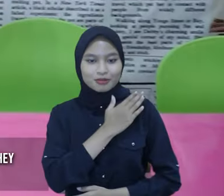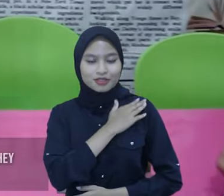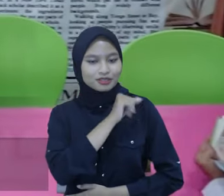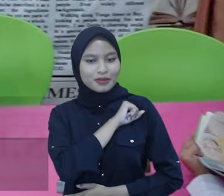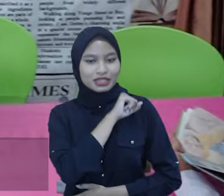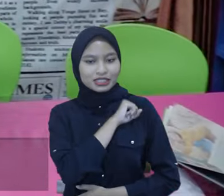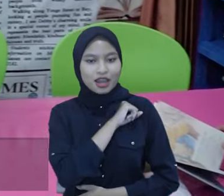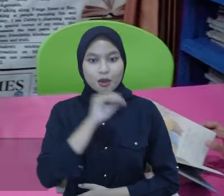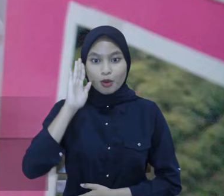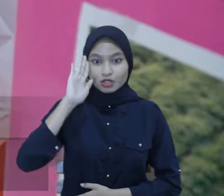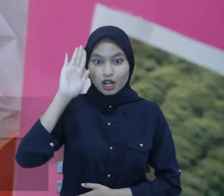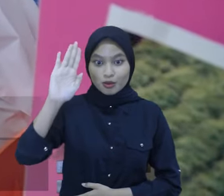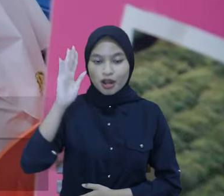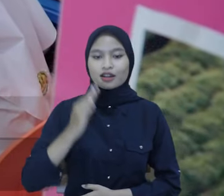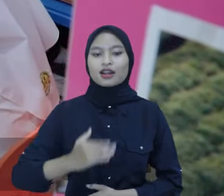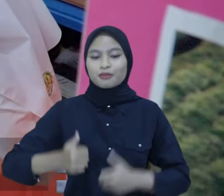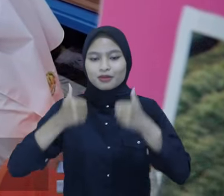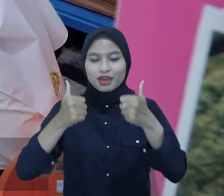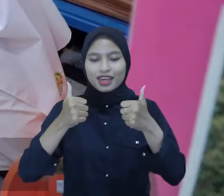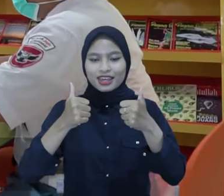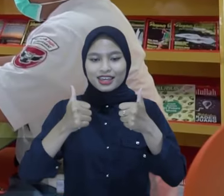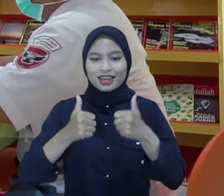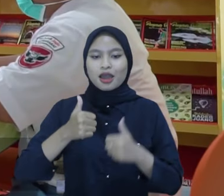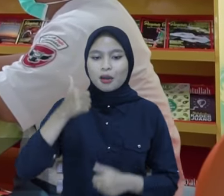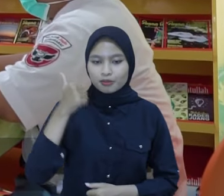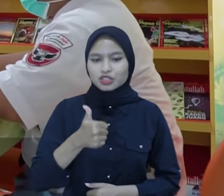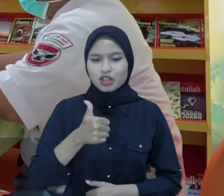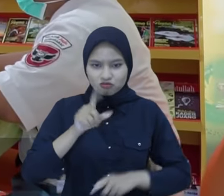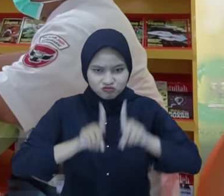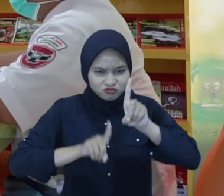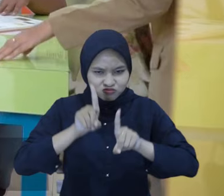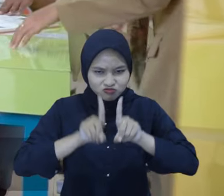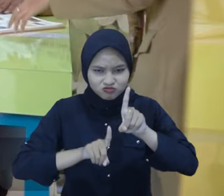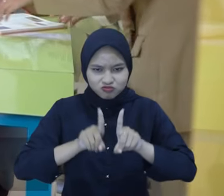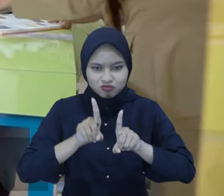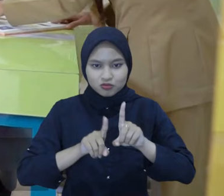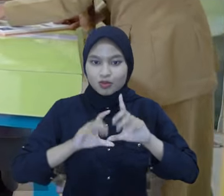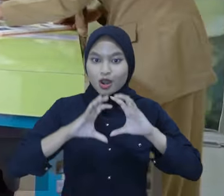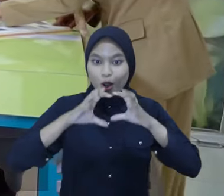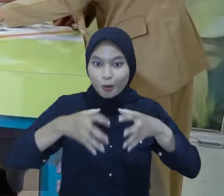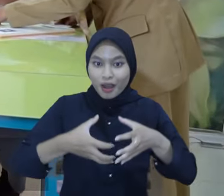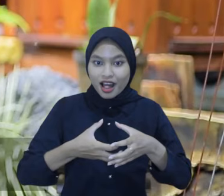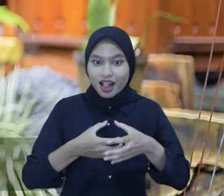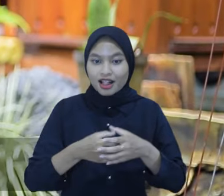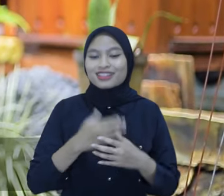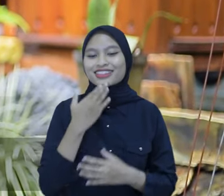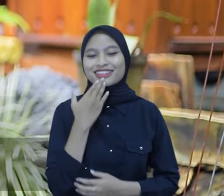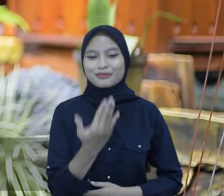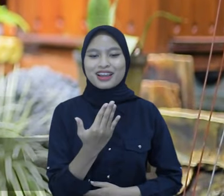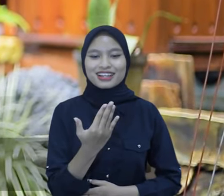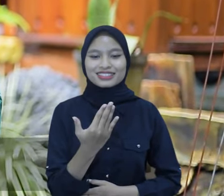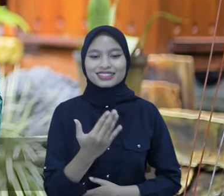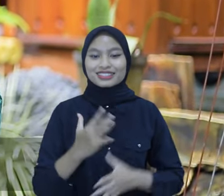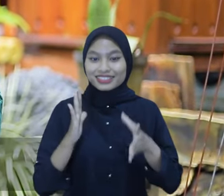bangsa demi masa depan yang lebih baik dan mampu bersaing di era global. Terima